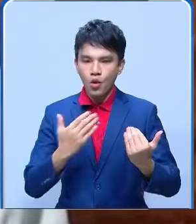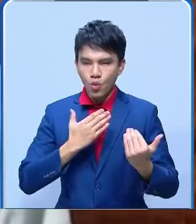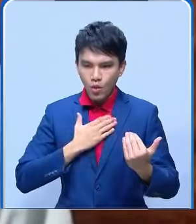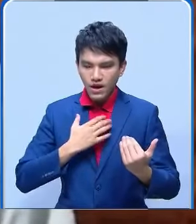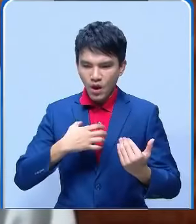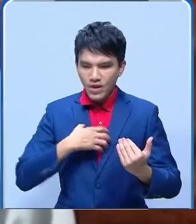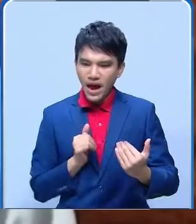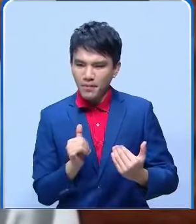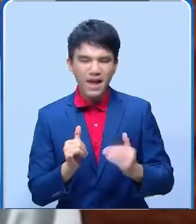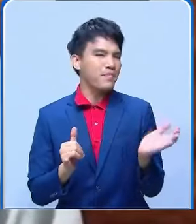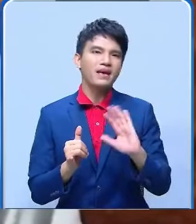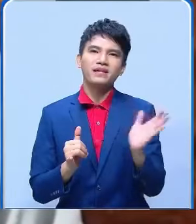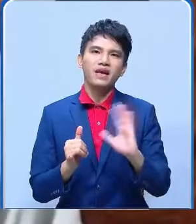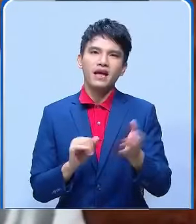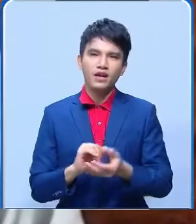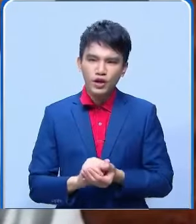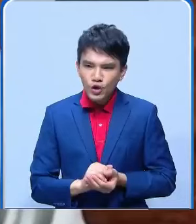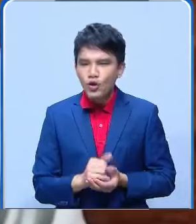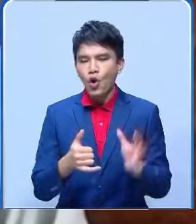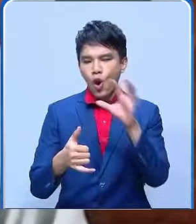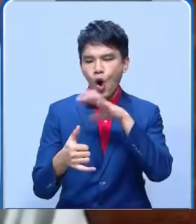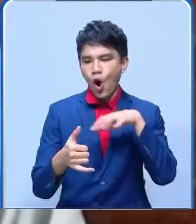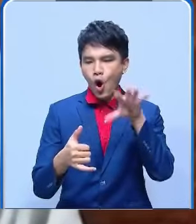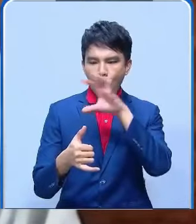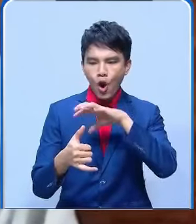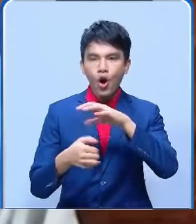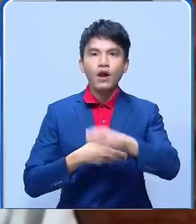าลูกถูกหลอกไปแล้วขาย